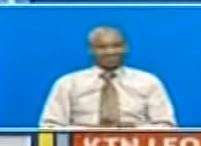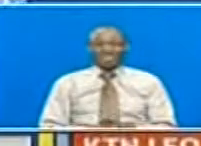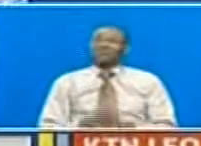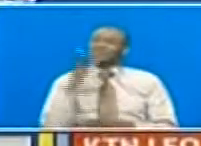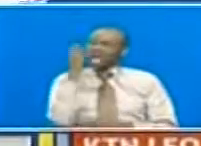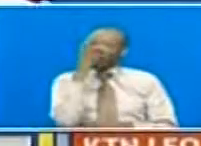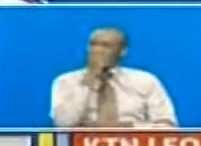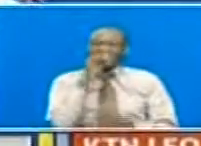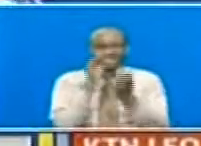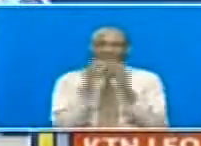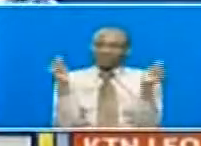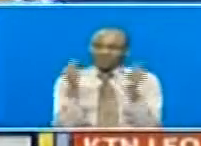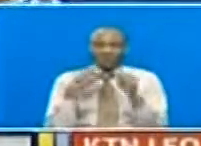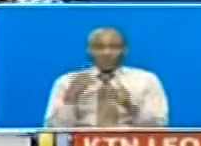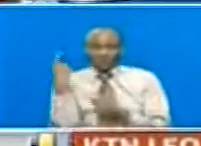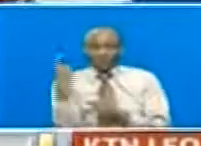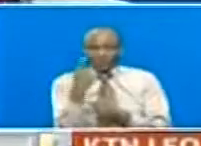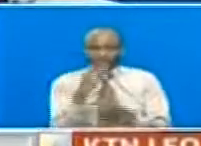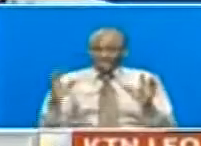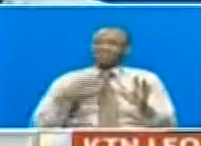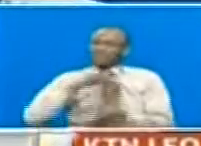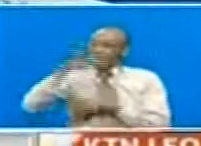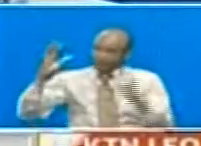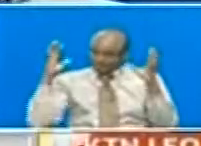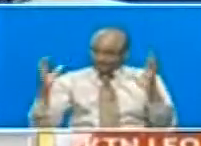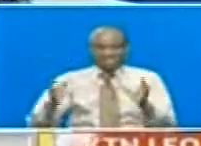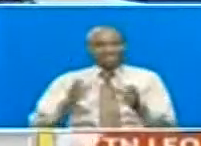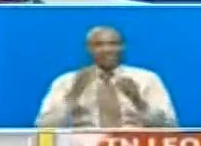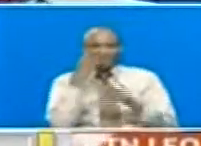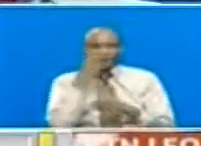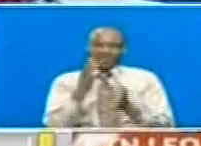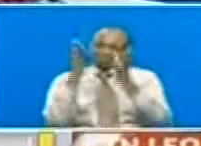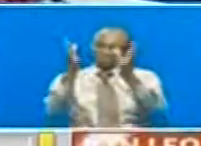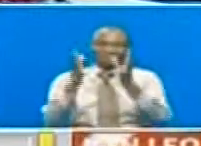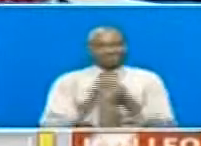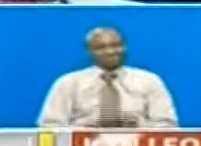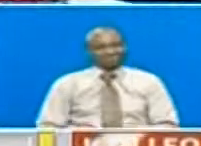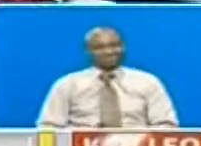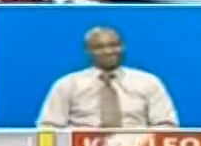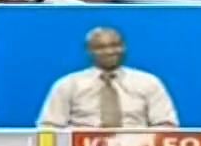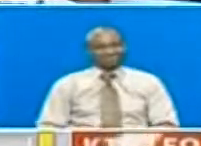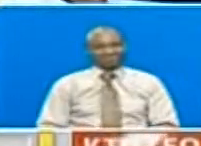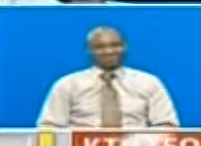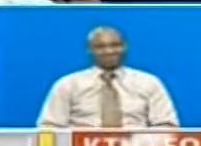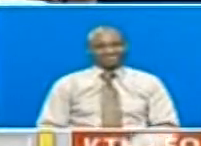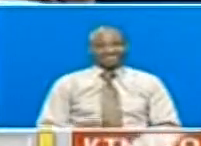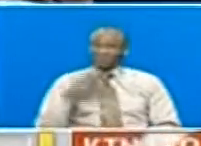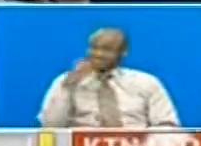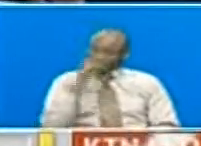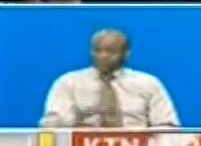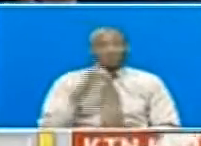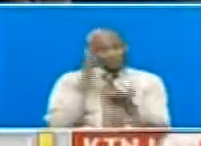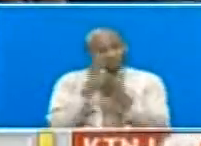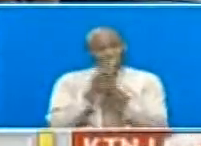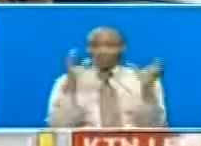baga yako. Na hatukutaka kuchukua moja moja, tukaona tulete zima zima kabisa. Na mtazamaji wa Sima tume mambo alivyokuwa na